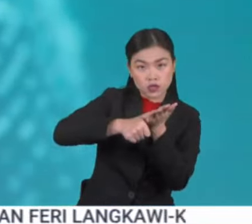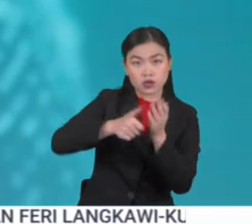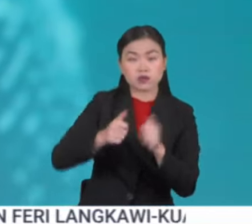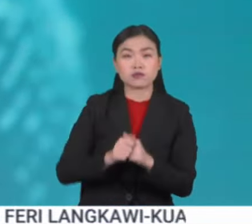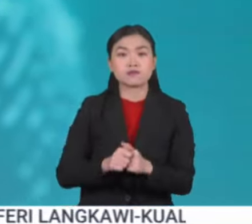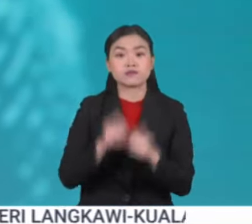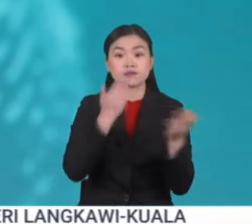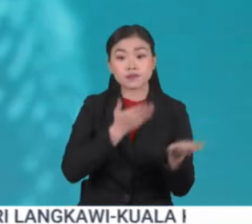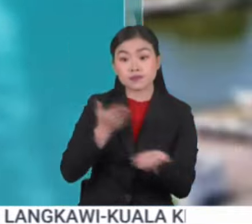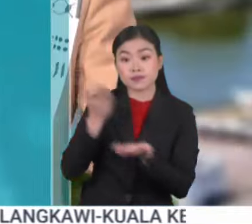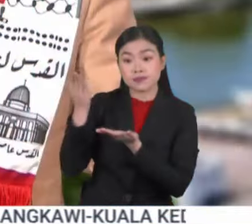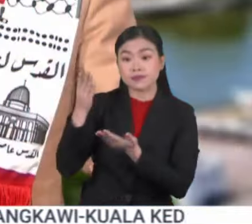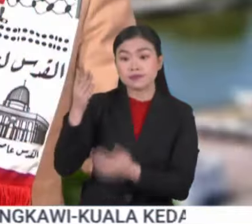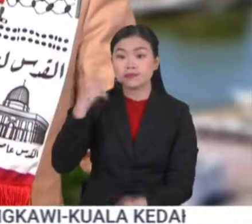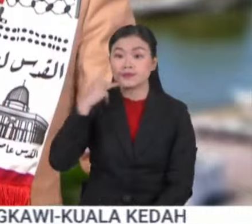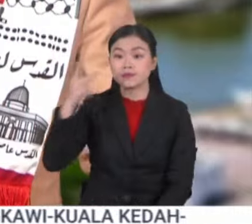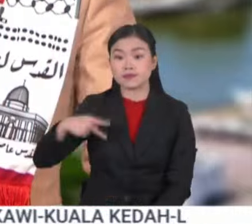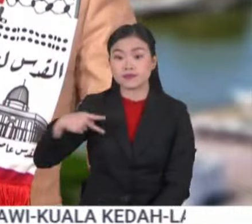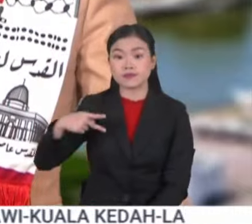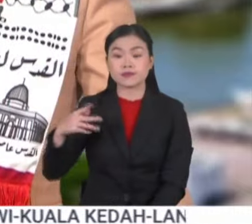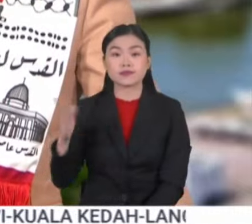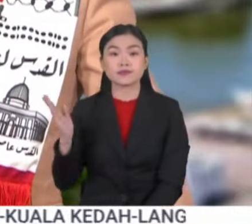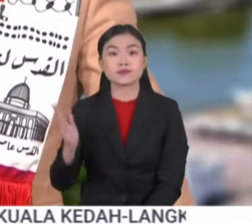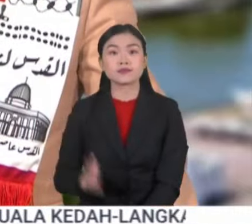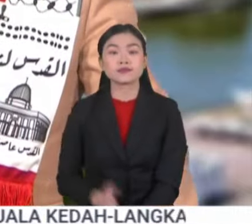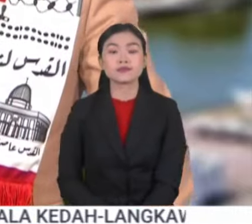Langsung bersama Buma Wendy Kuching. Silakan Buma.